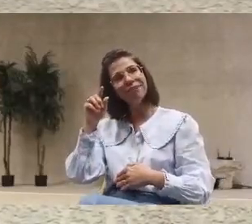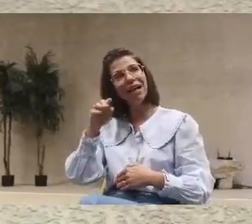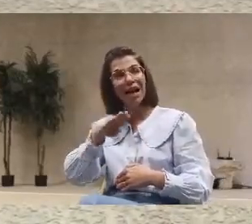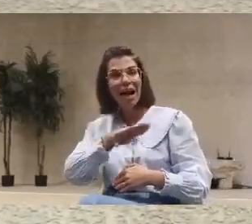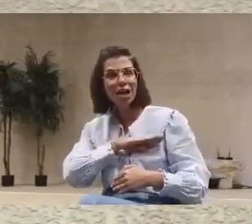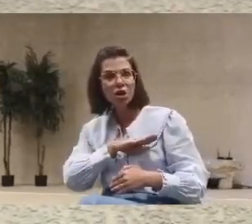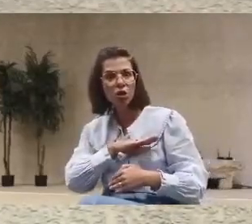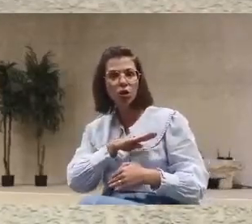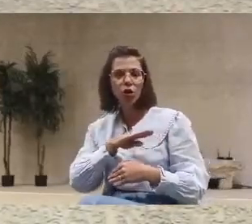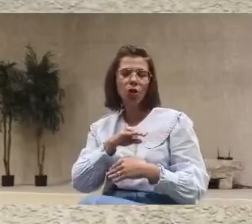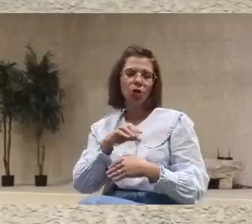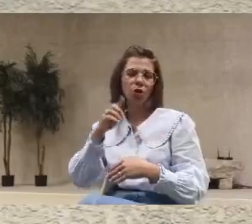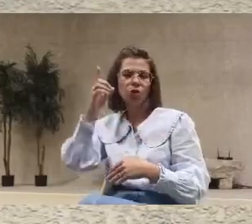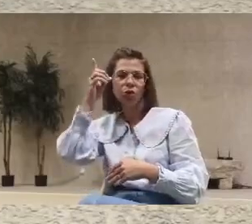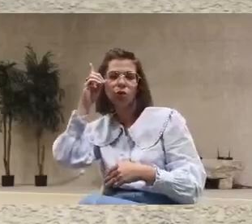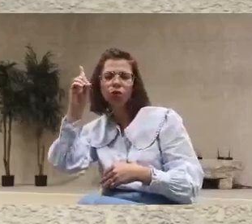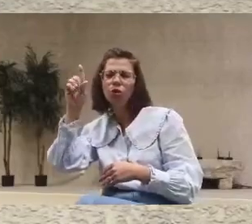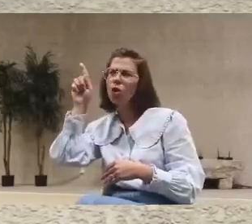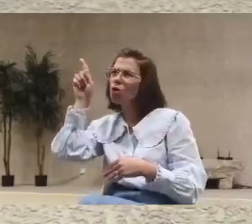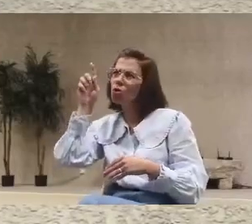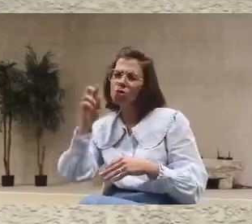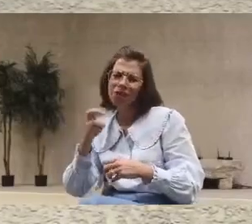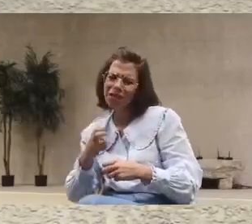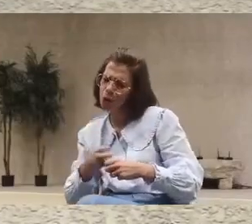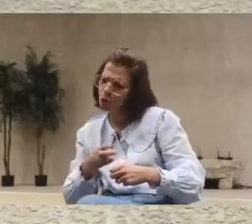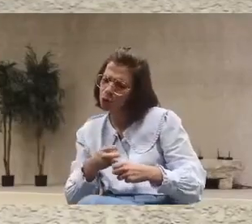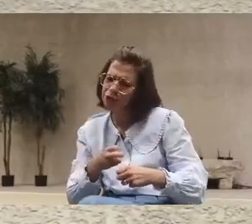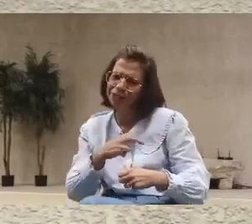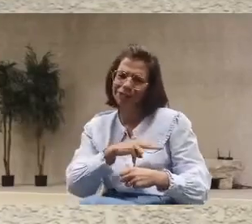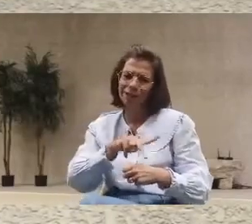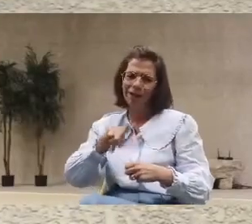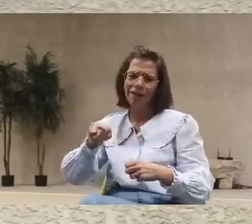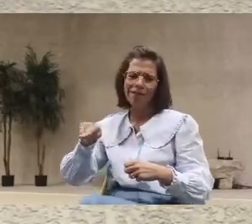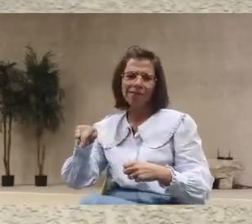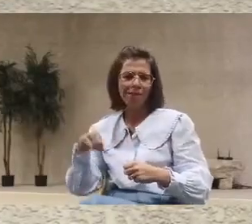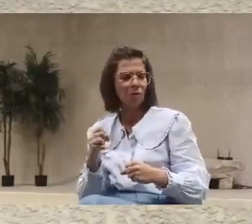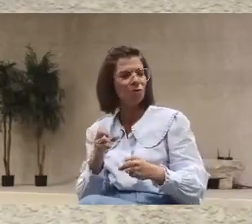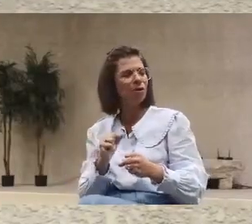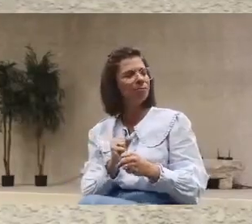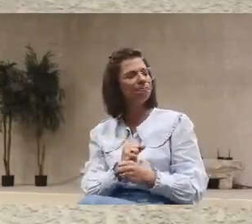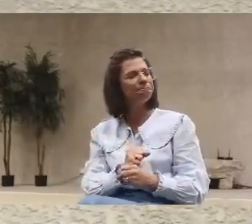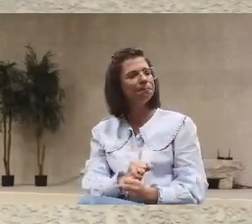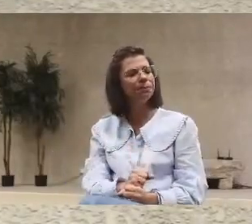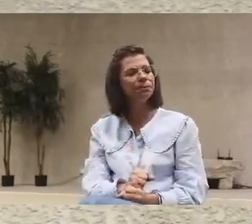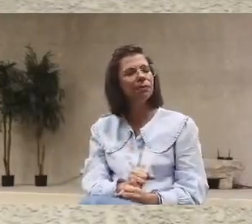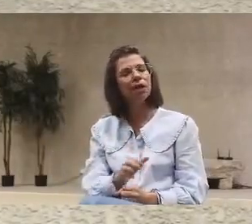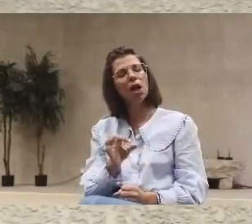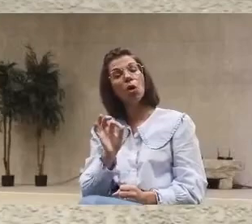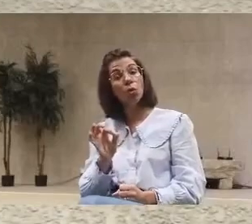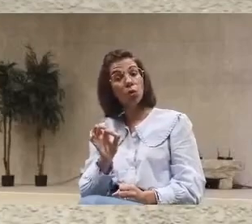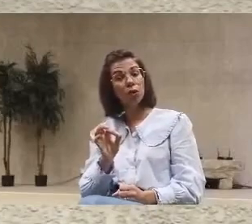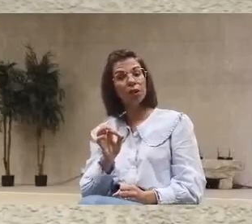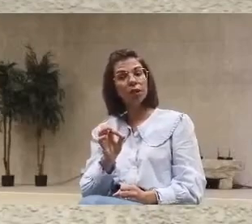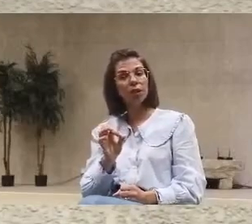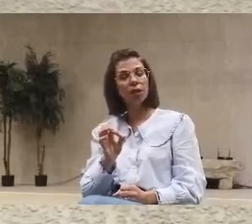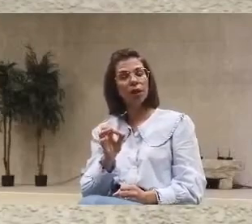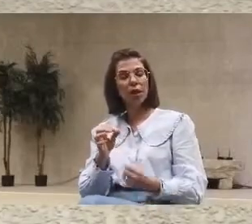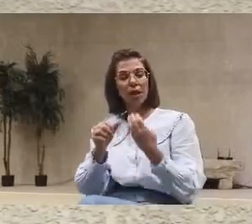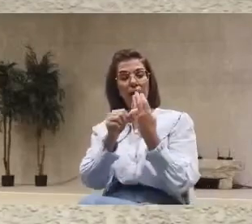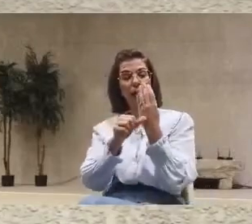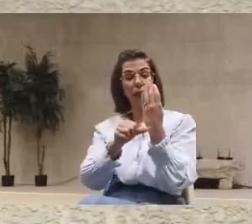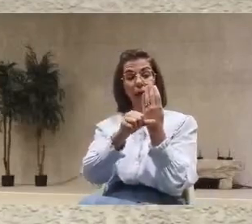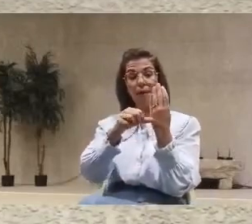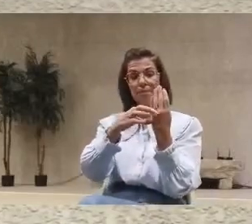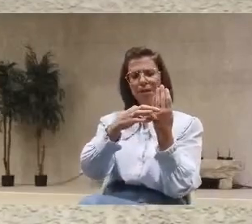notre rocher, qui est le rocher des siècles. Merci Seigneur. Heureux serez-vous lorsque vous serez même